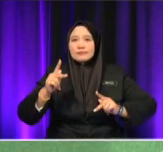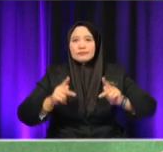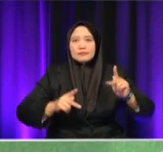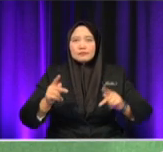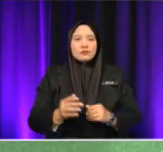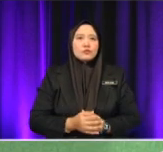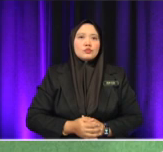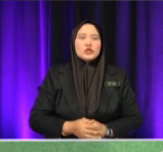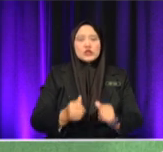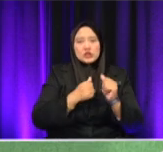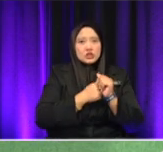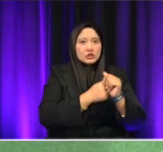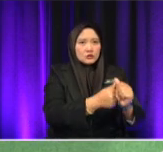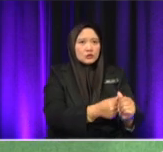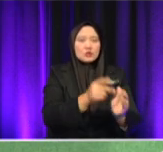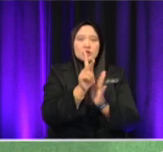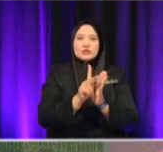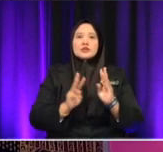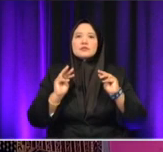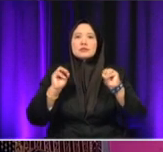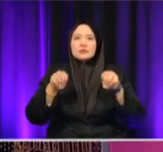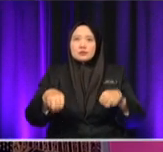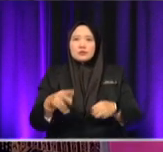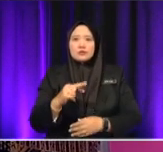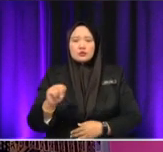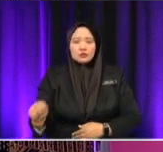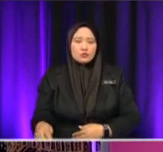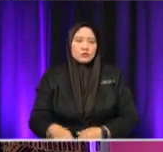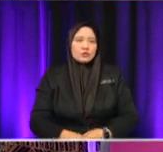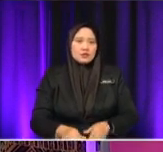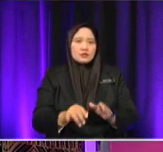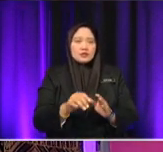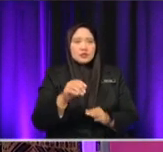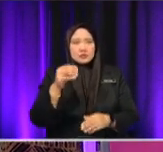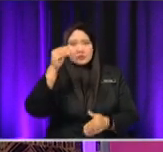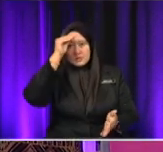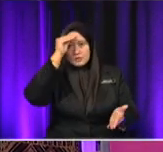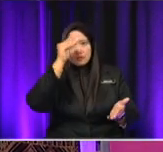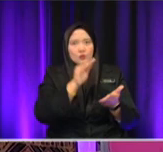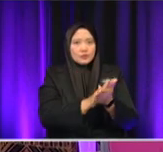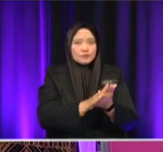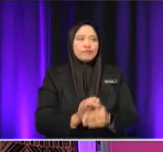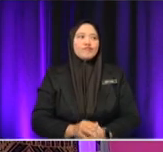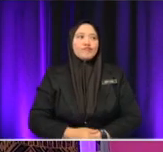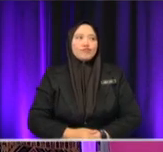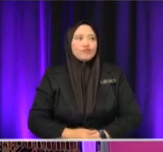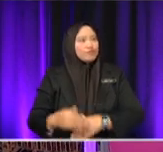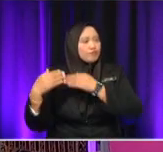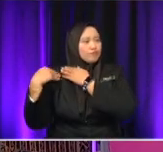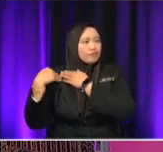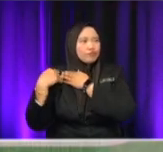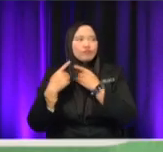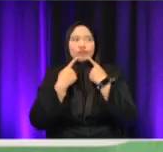mengikut kemampuan si suami Baiklah yang kedua terlihat tanggung jawab yang kedua adalah memberikan